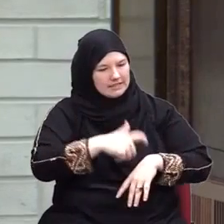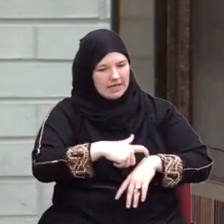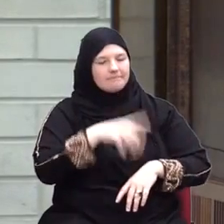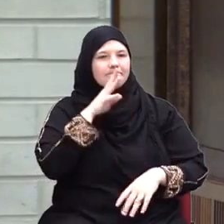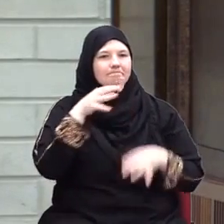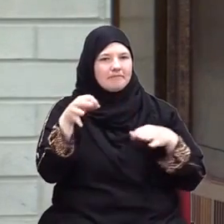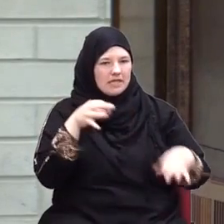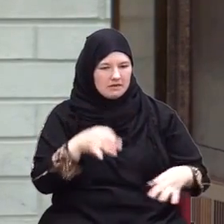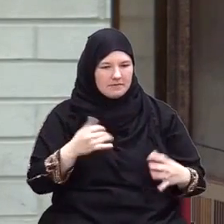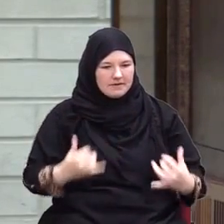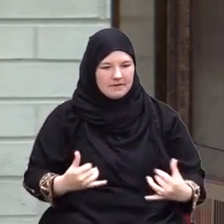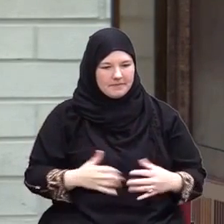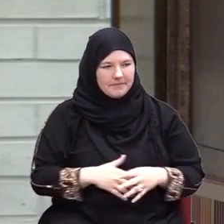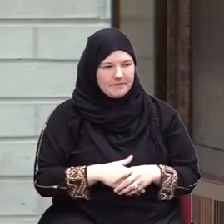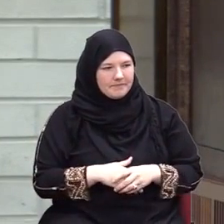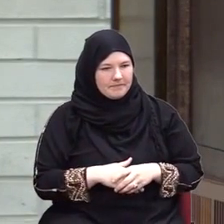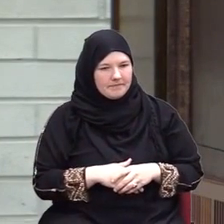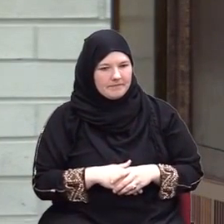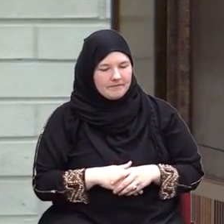كالذي